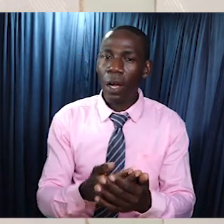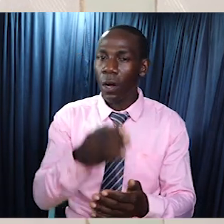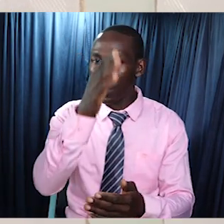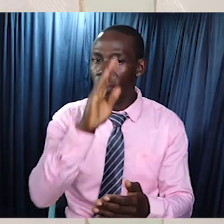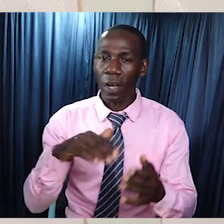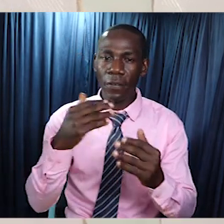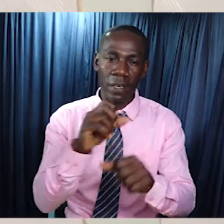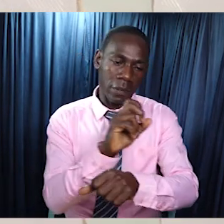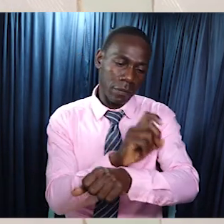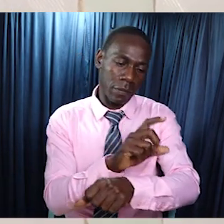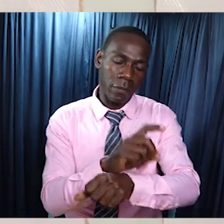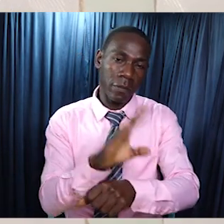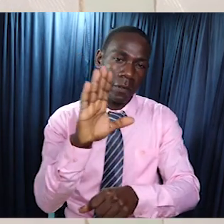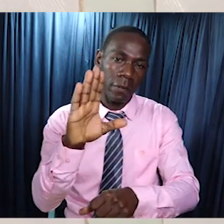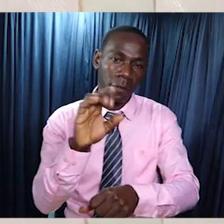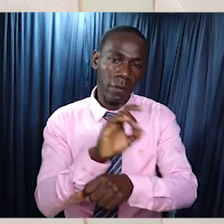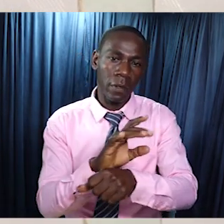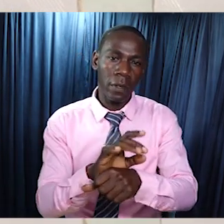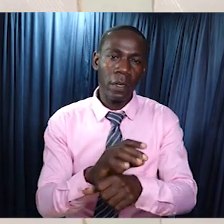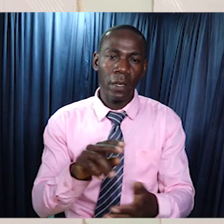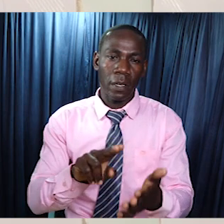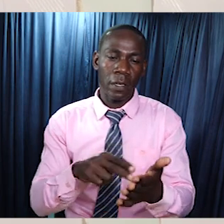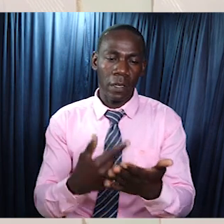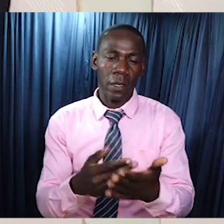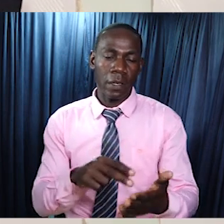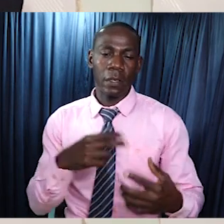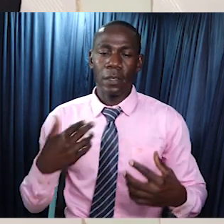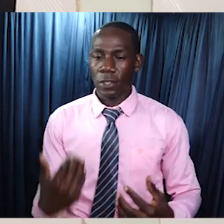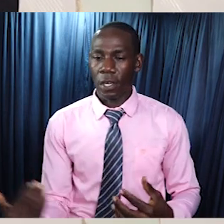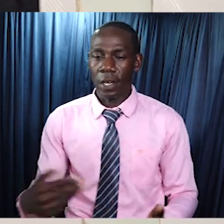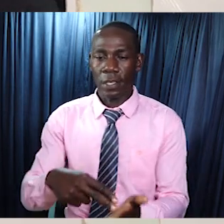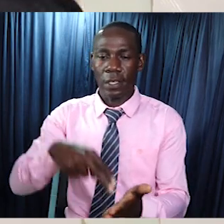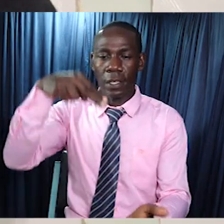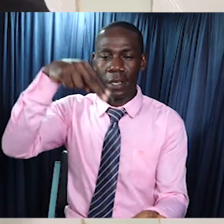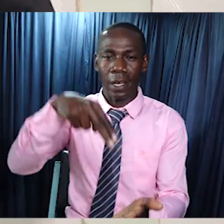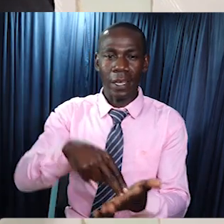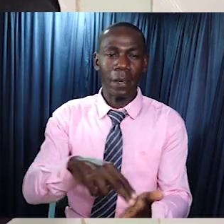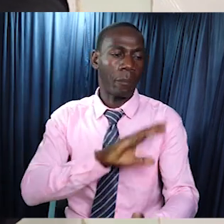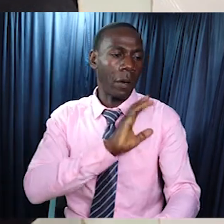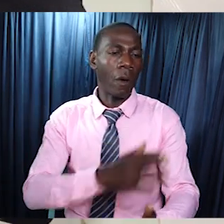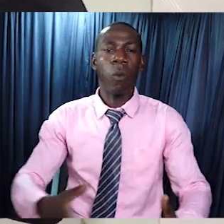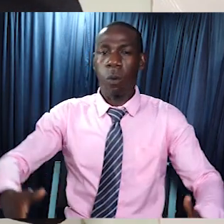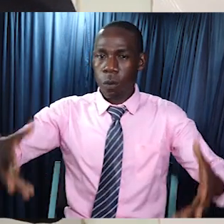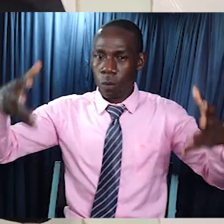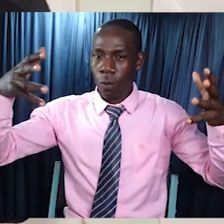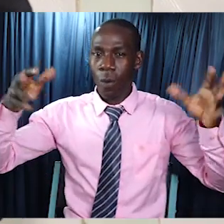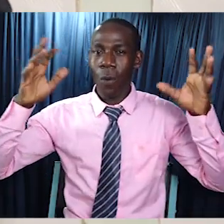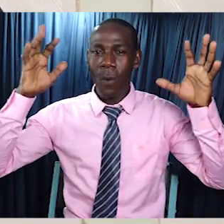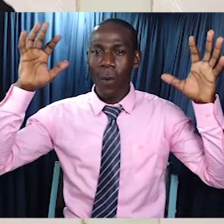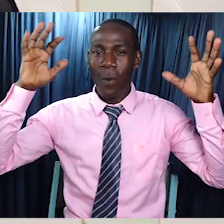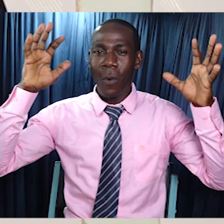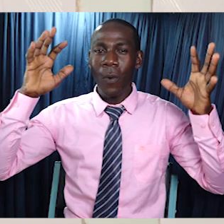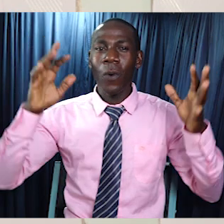dakika kama tano hivi. And I thank God of the founder. Mtoto akapata nguvu. After 5 minutes. Hata tukashangaa. The child was very much okay.